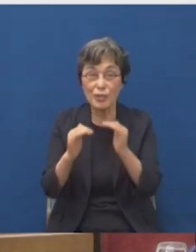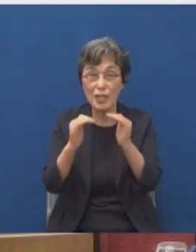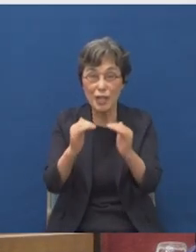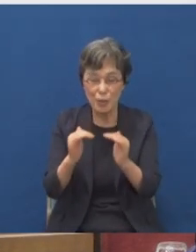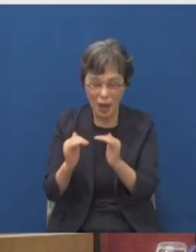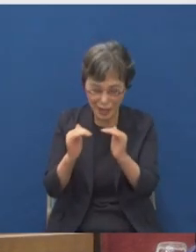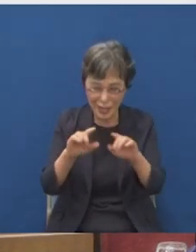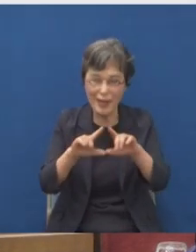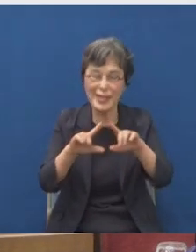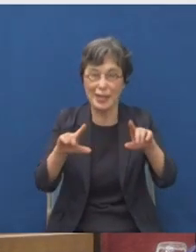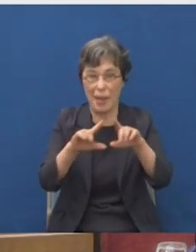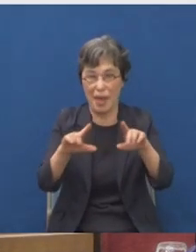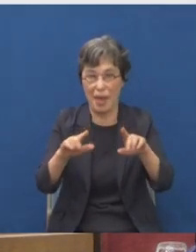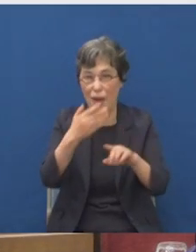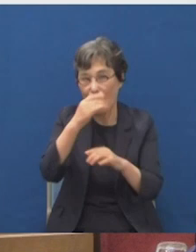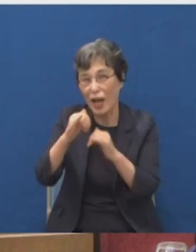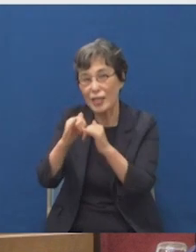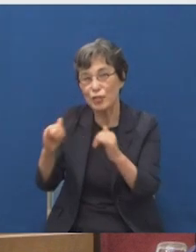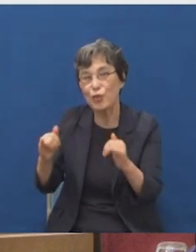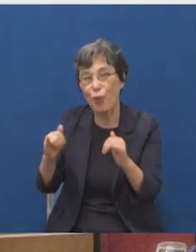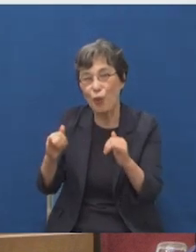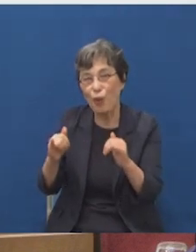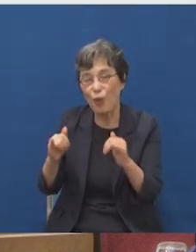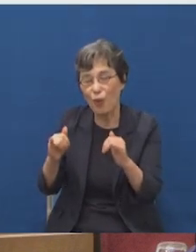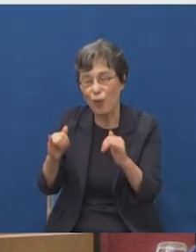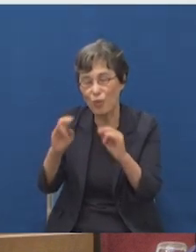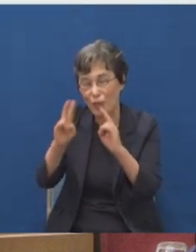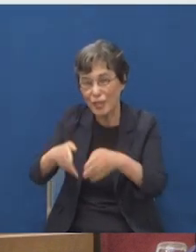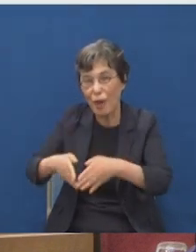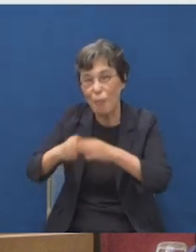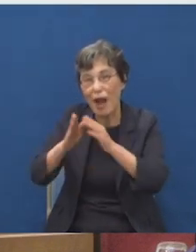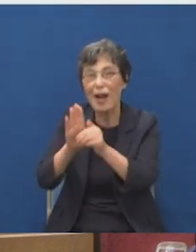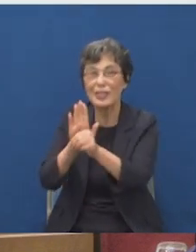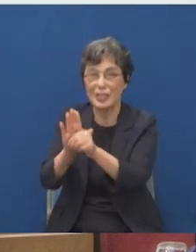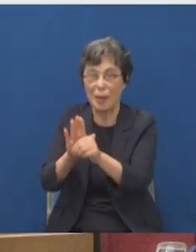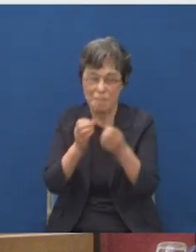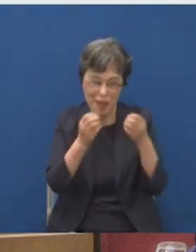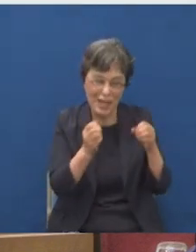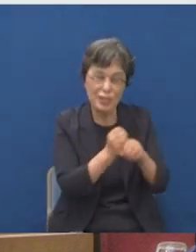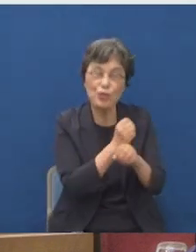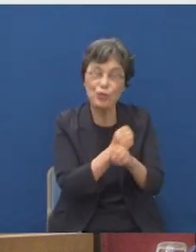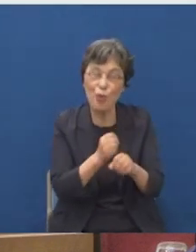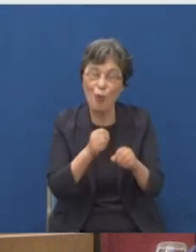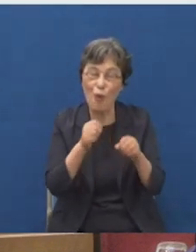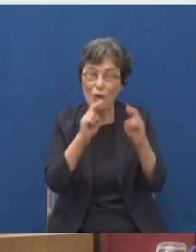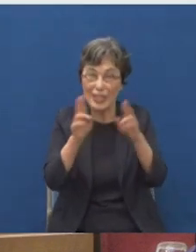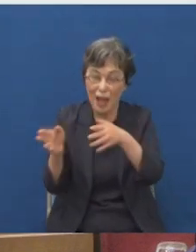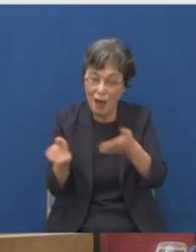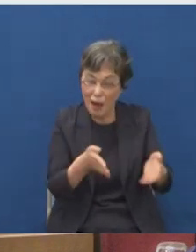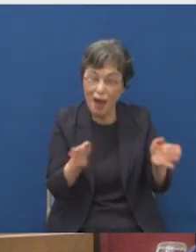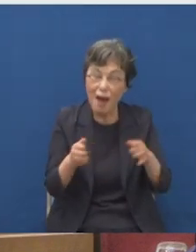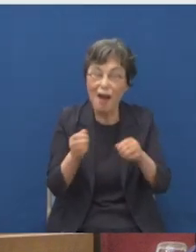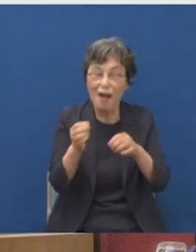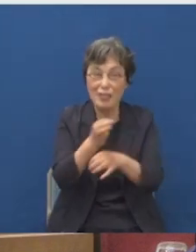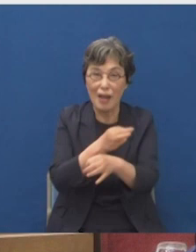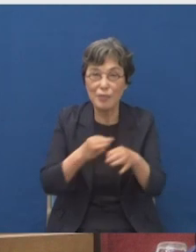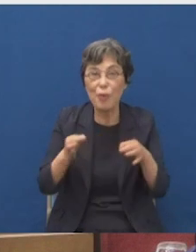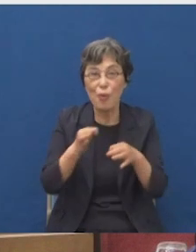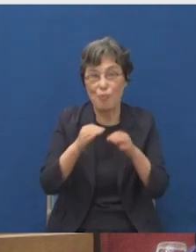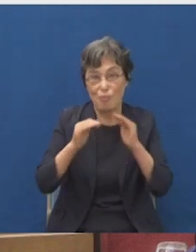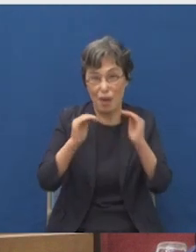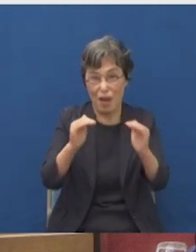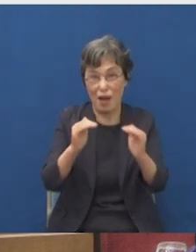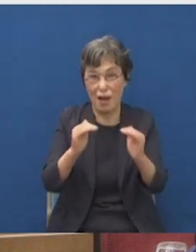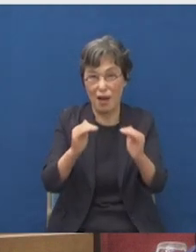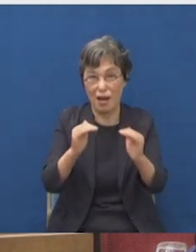展はもとより、若者の起業支援や新たな産業の創出、企業立地促進等の産業政策を推進し、